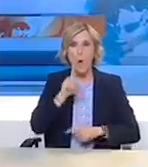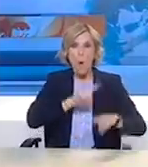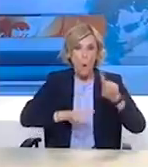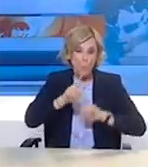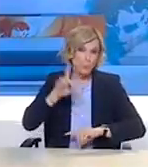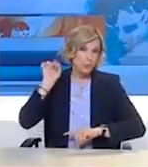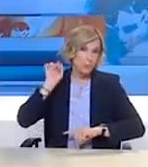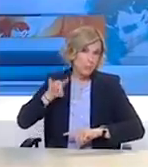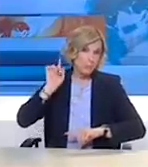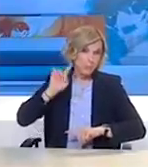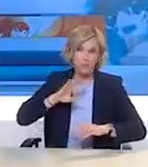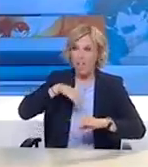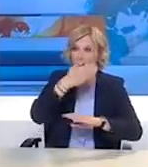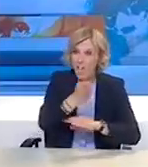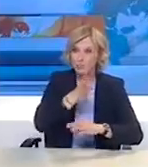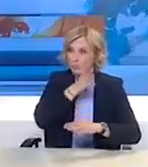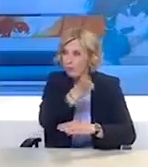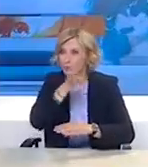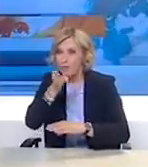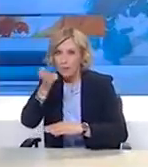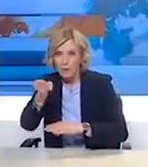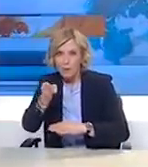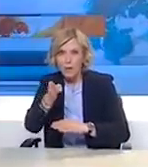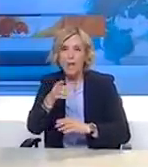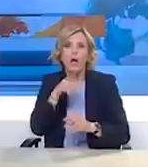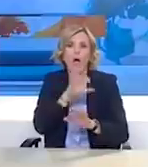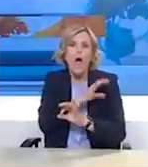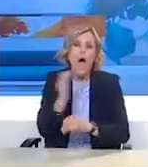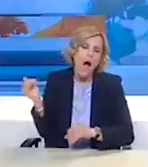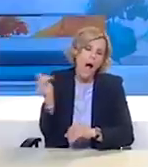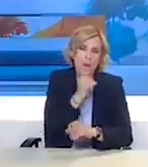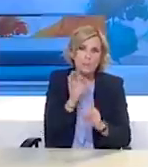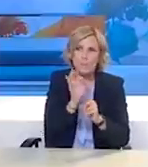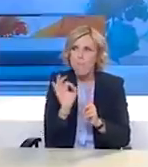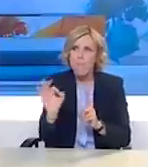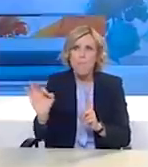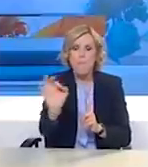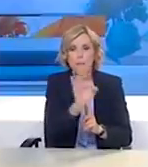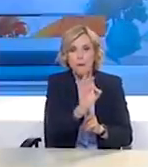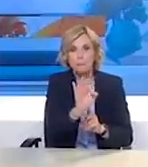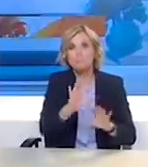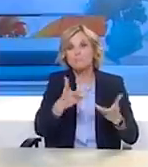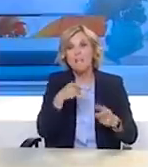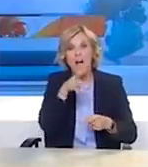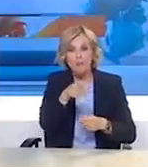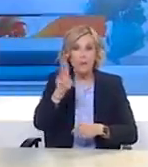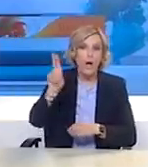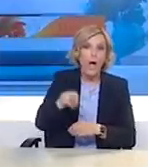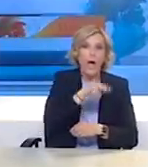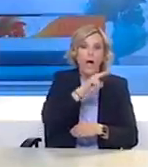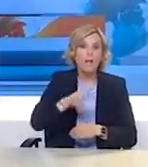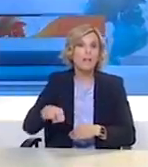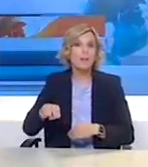πιθανότητες μετάδοσης της νόσου και του ιού σε μια περίοδο που δείχνει να έχουμε κάνει σημαντικά βήματα. Άρα, το να